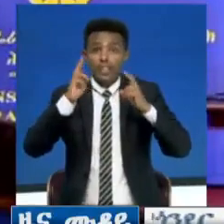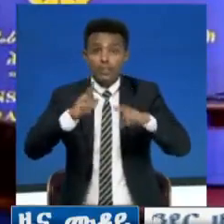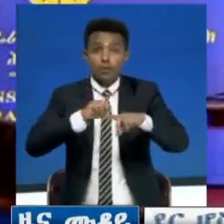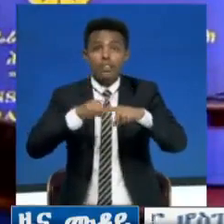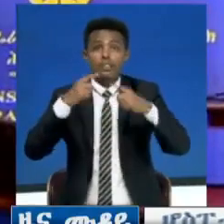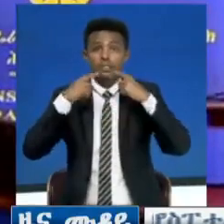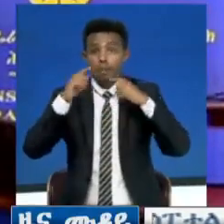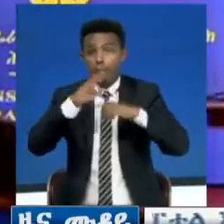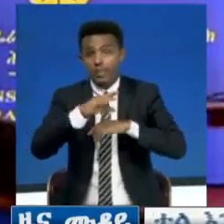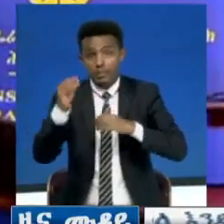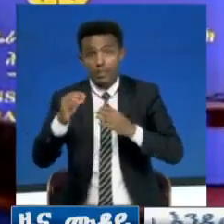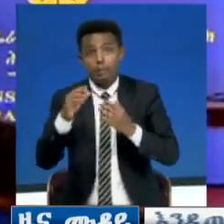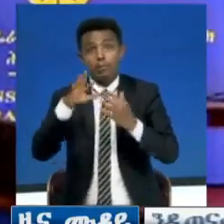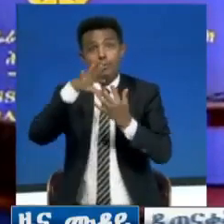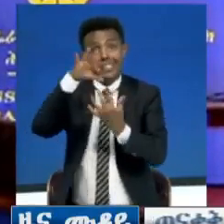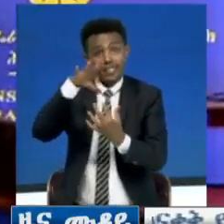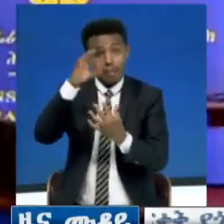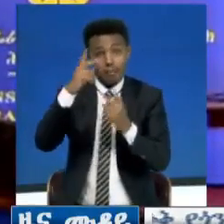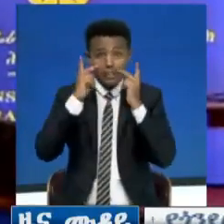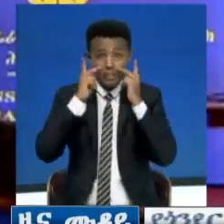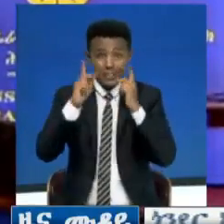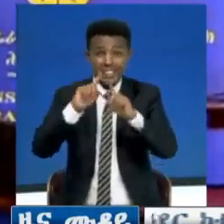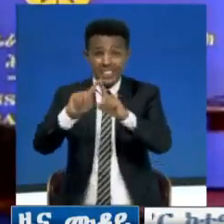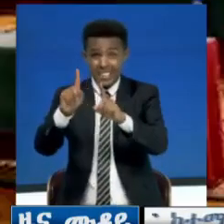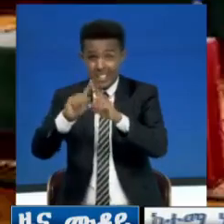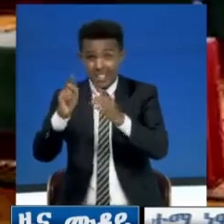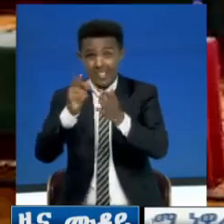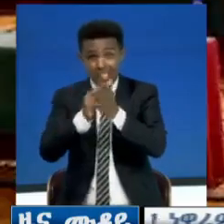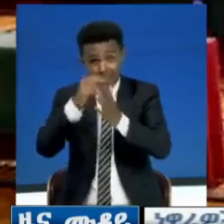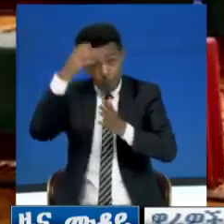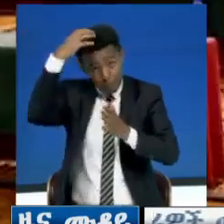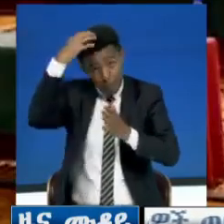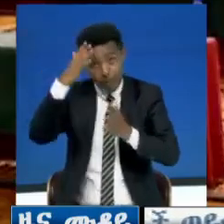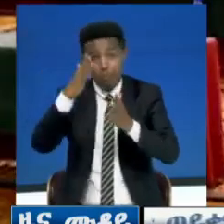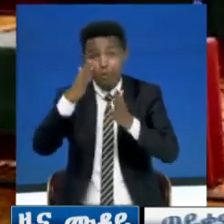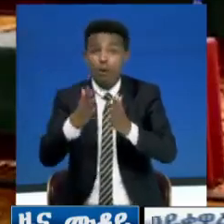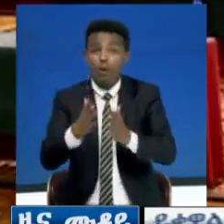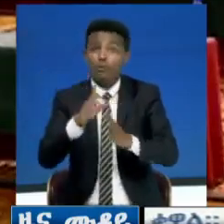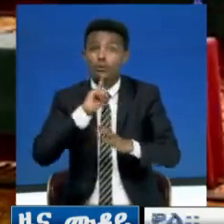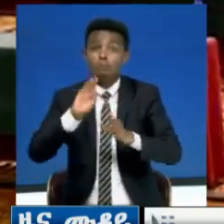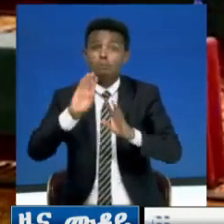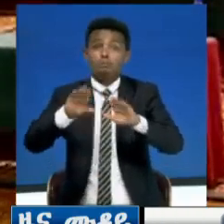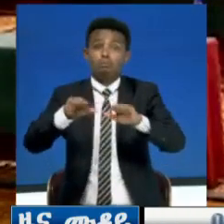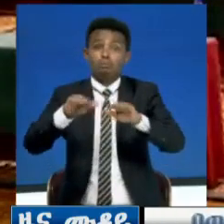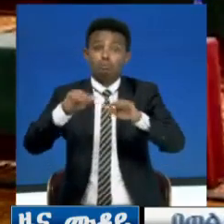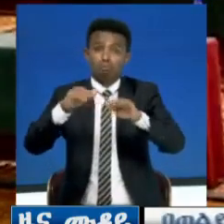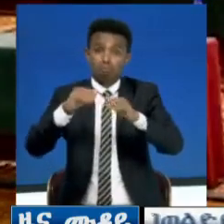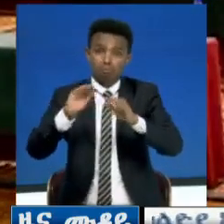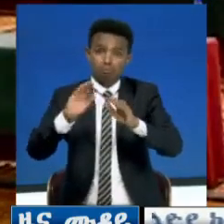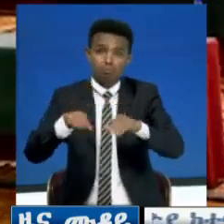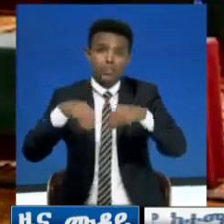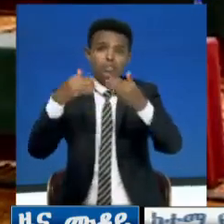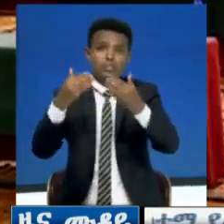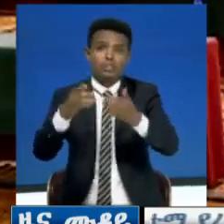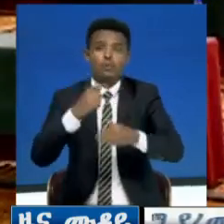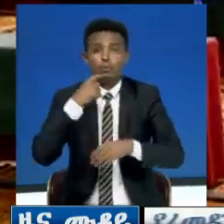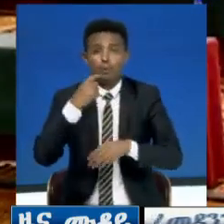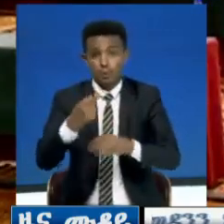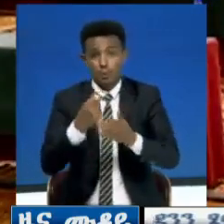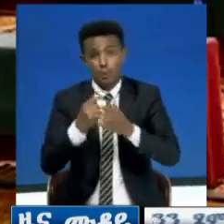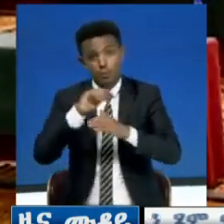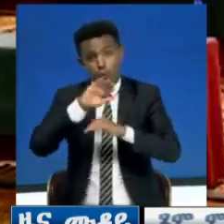በተመለከተ የተለያዩ የህግ ባለሙያዎች የተለያዩ ሀሳብ ይሰጣሉ ብለዋል። ይሁን እንጂ ሁሉም የህግ ባለሙያዎች